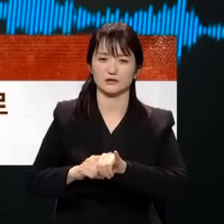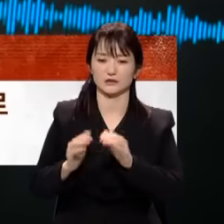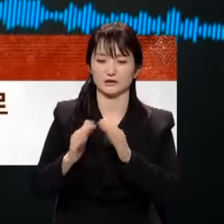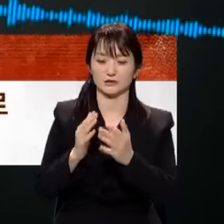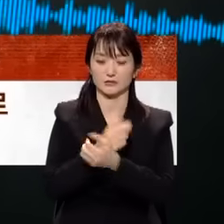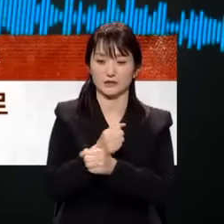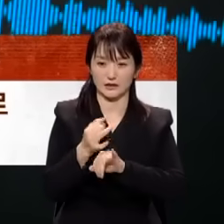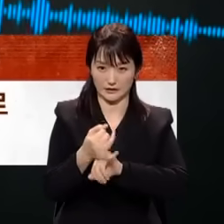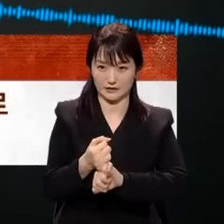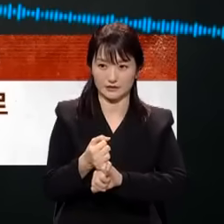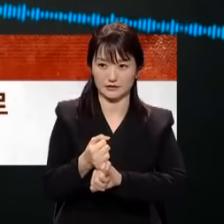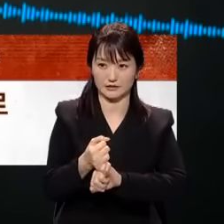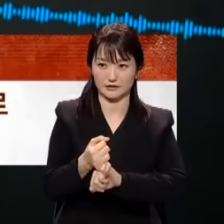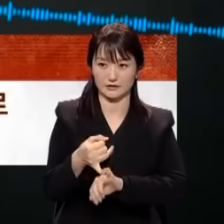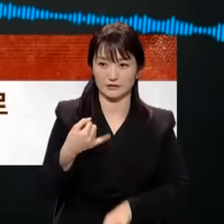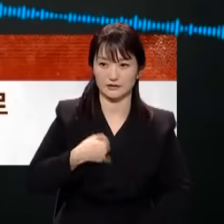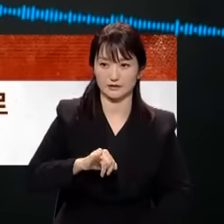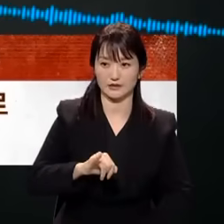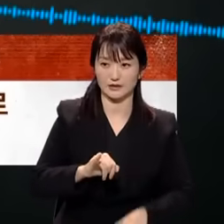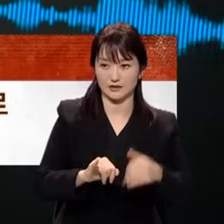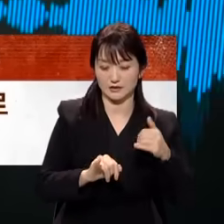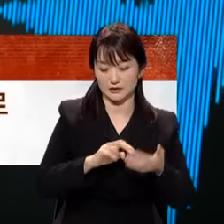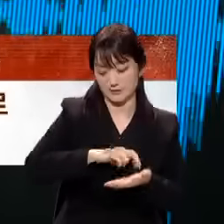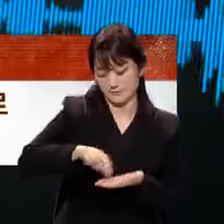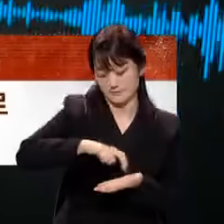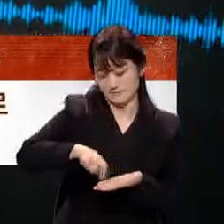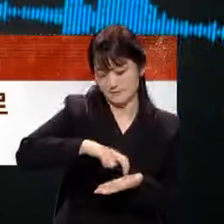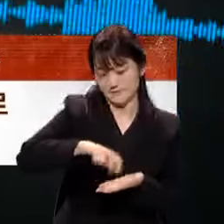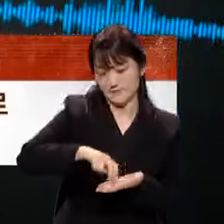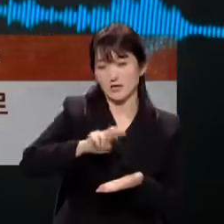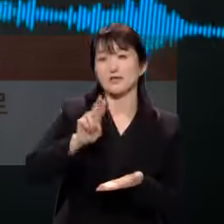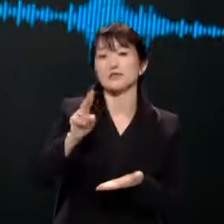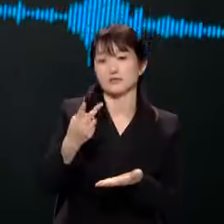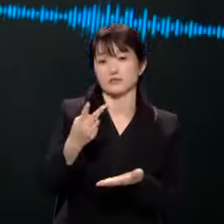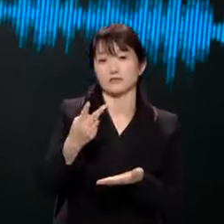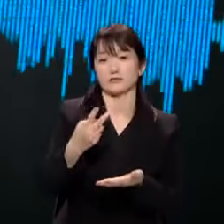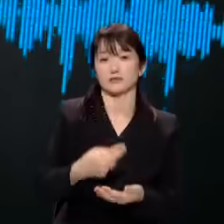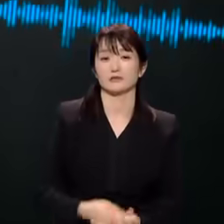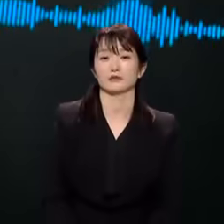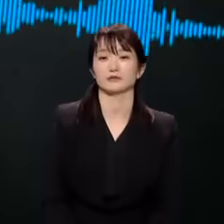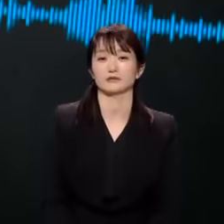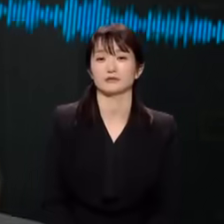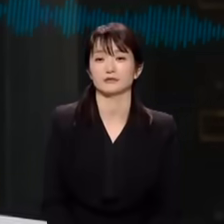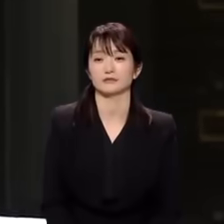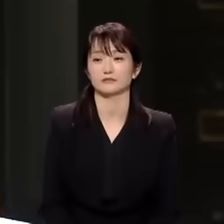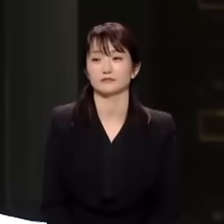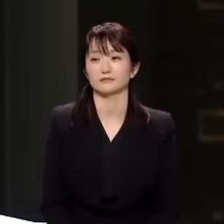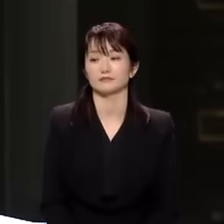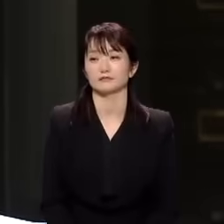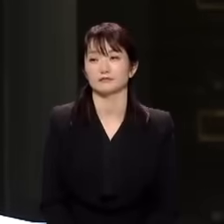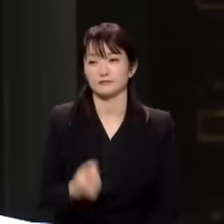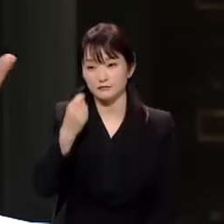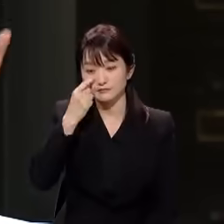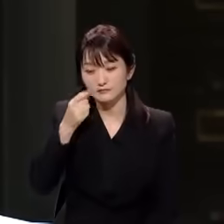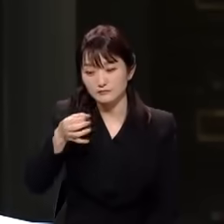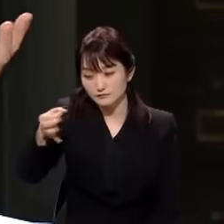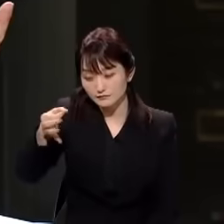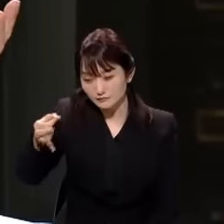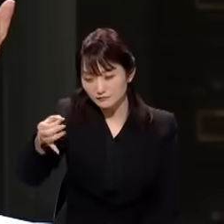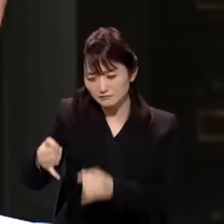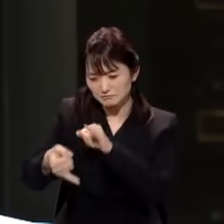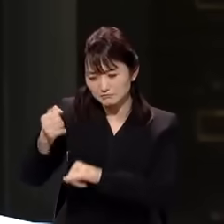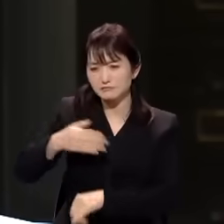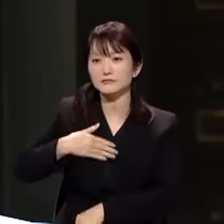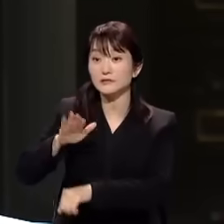했는데 우리 딸한테 그 200여 통에 가까운 문자를 계속 했다는 거예요. 자, 월세 밀린 건 내 잘못인 건